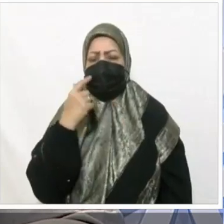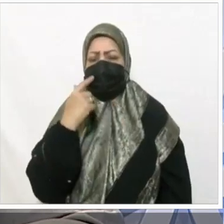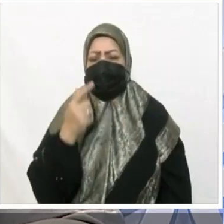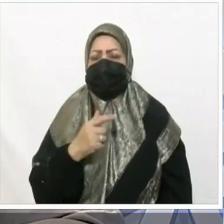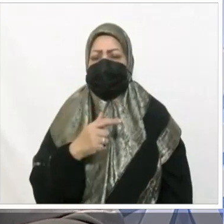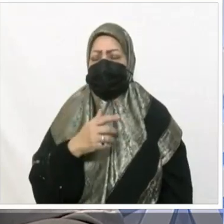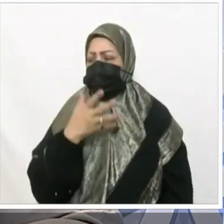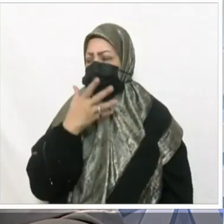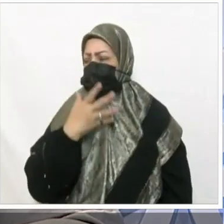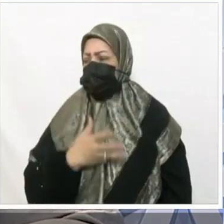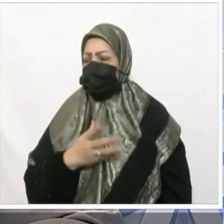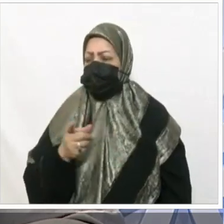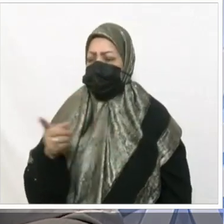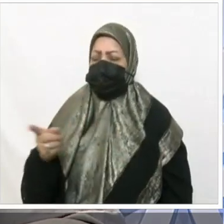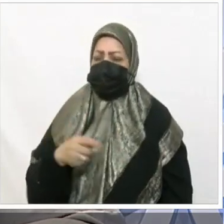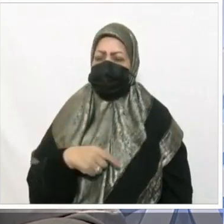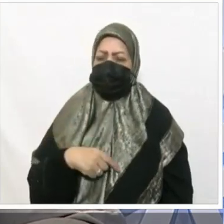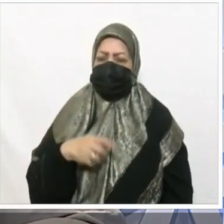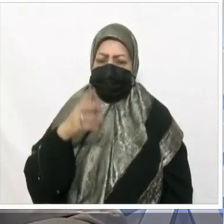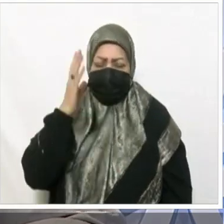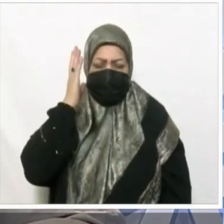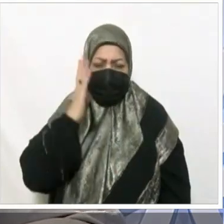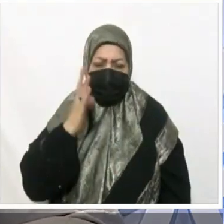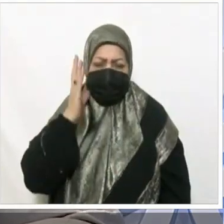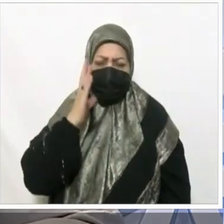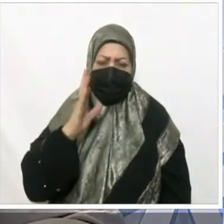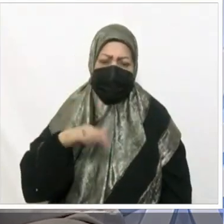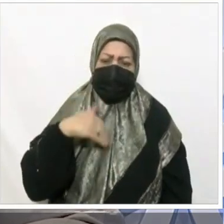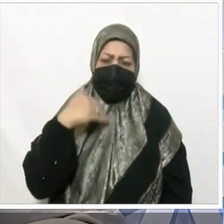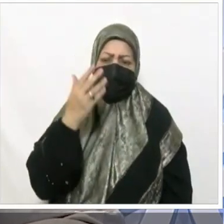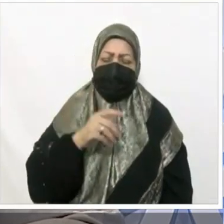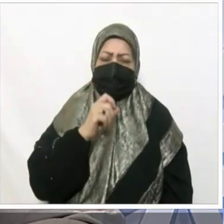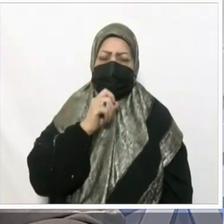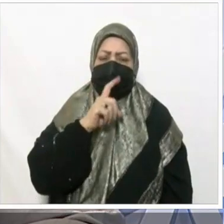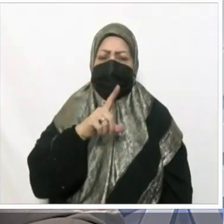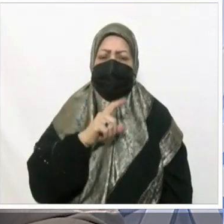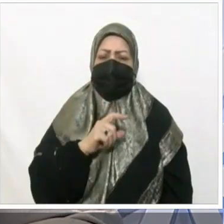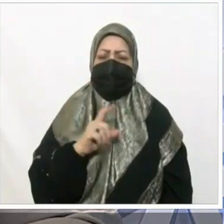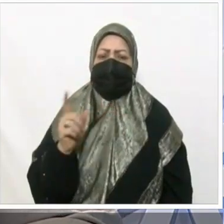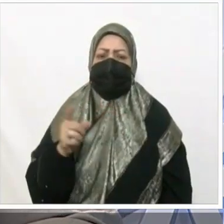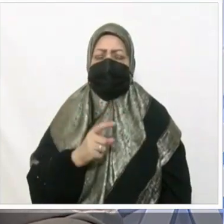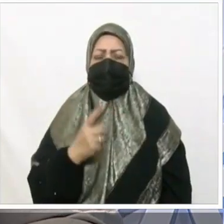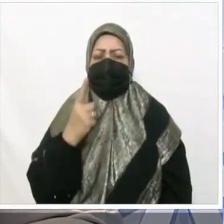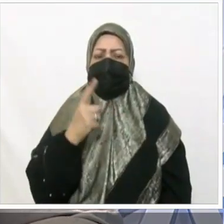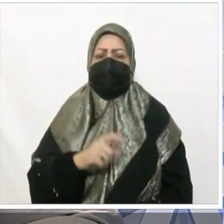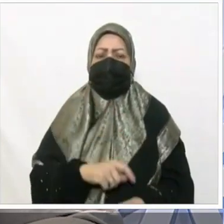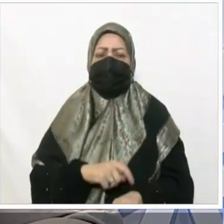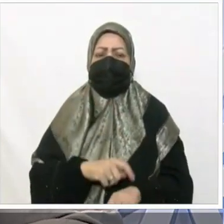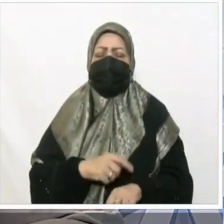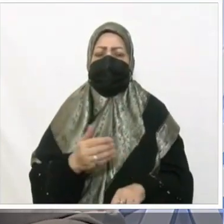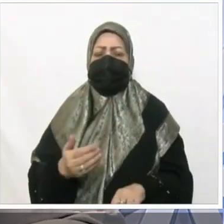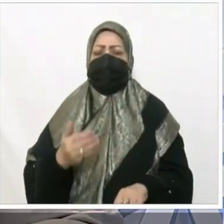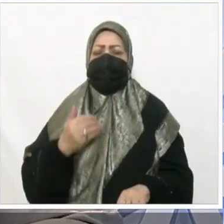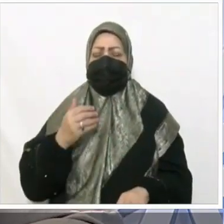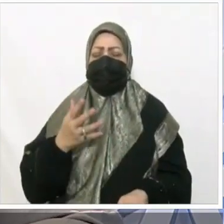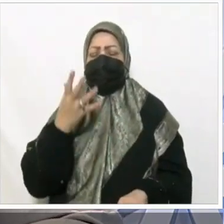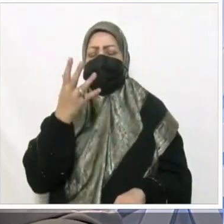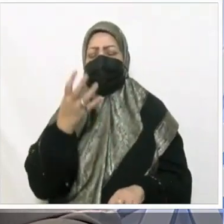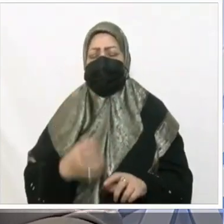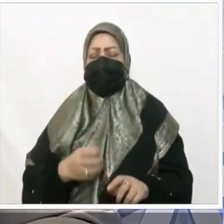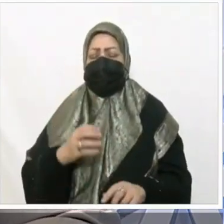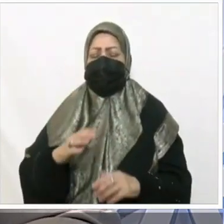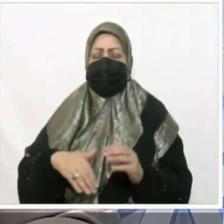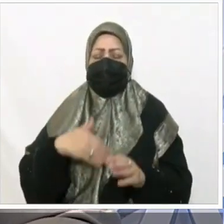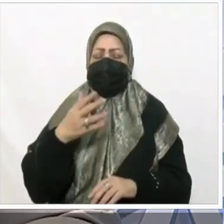مثلا أمامه جهرية، فاتتك ركعة مثلا من صلاة العشاء، تقوم تقضي فاتتك ركعة جهرية،